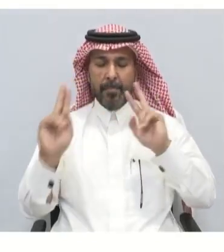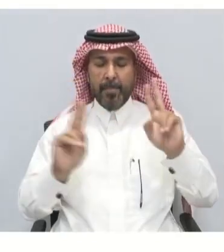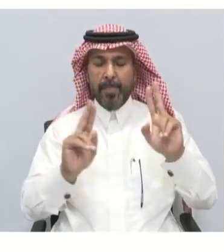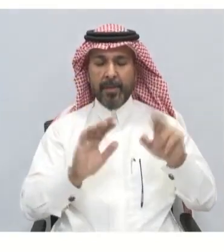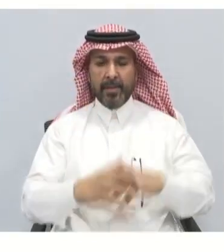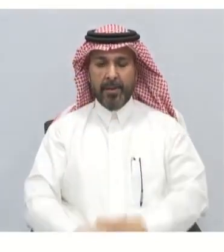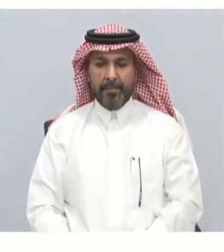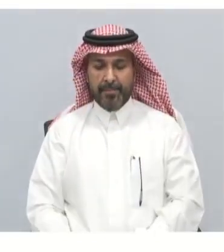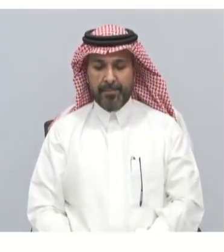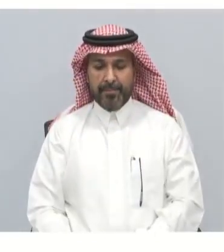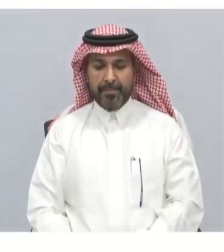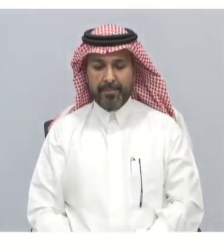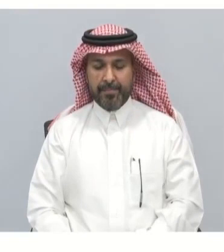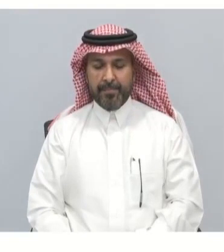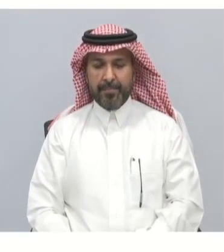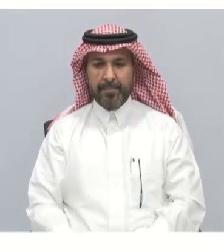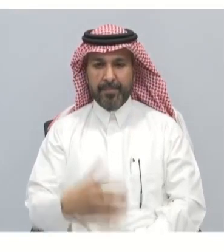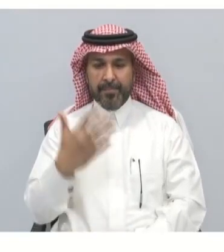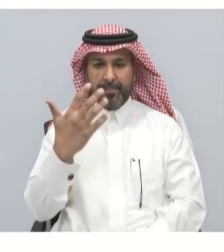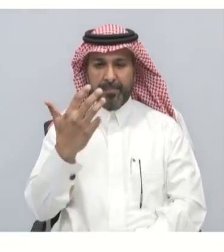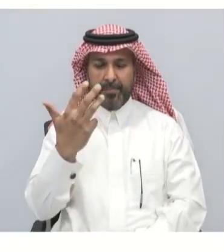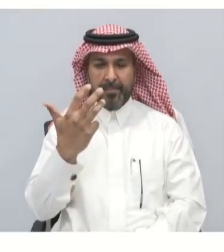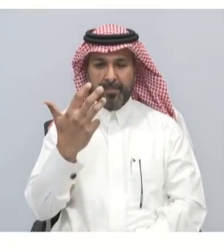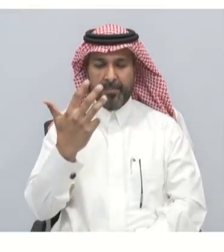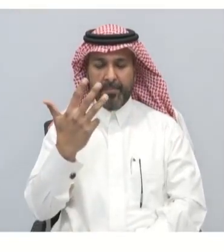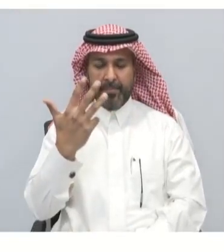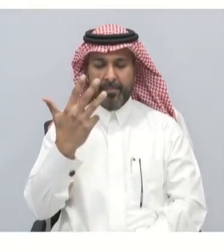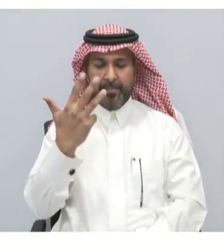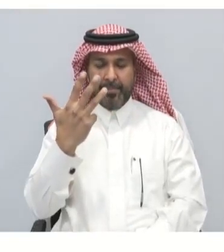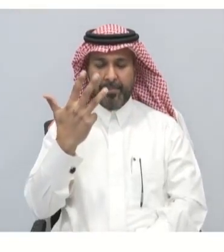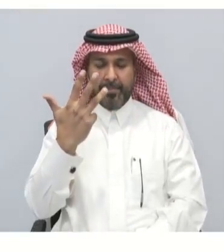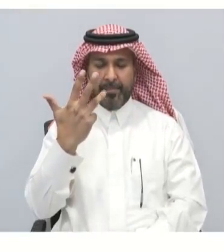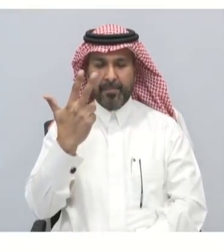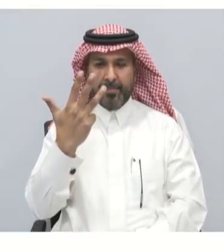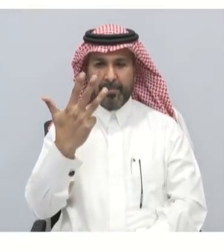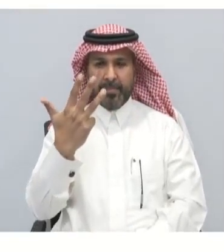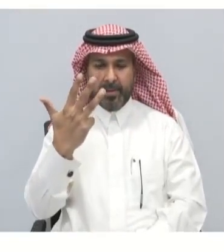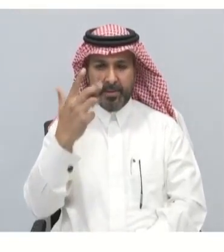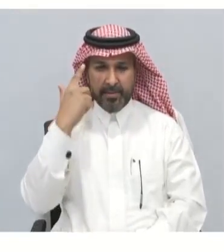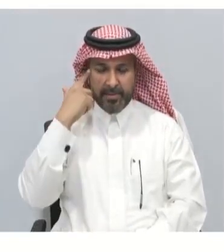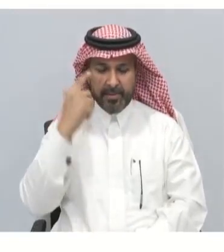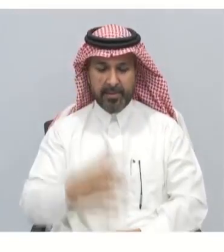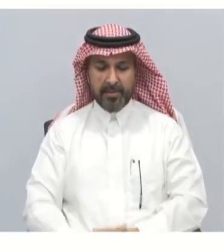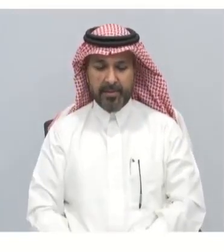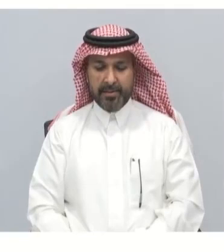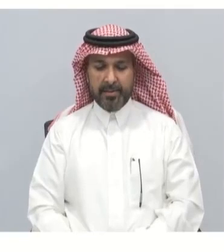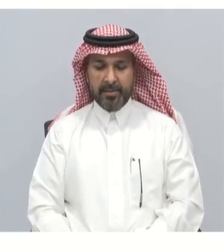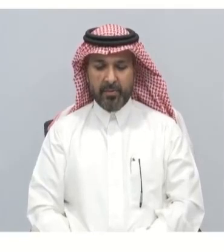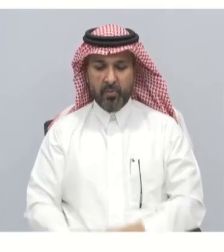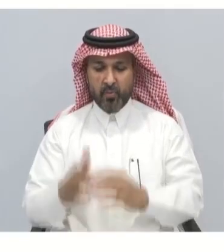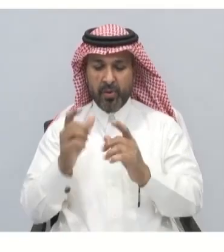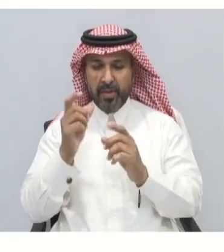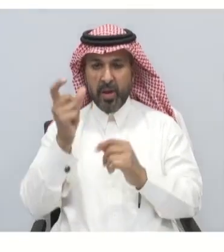احسنتم 1 2 3 4 5 6 7 8 9 مشابك تحتاج اليها